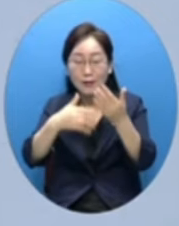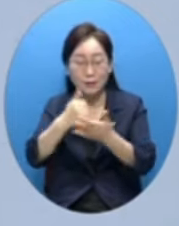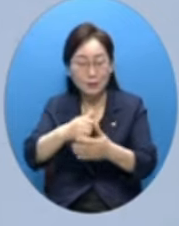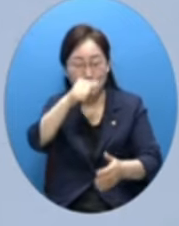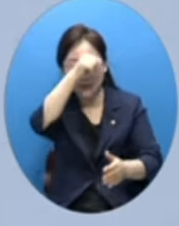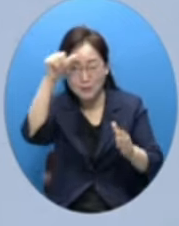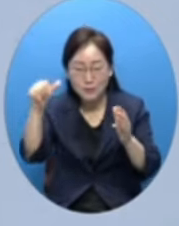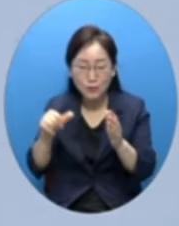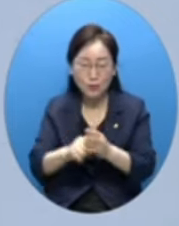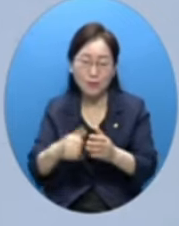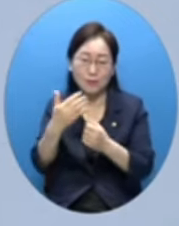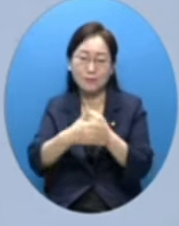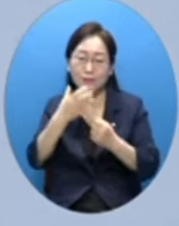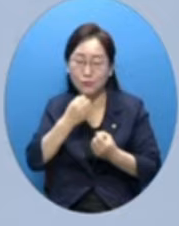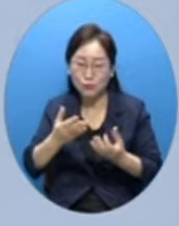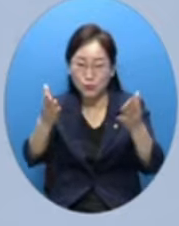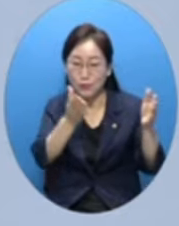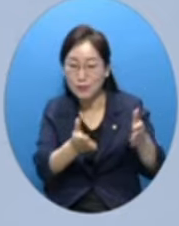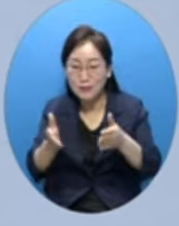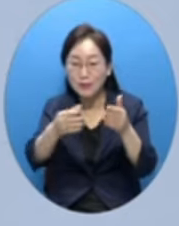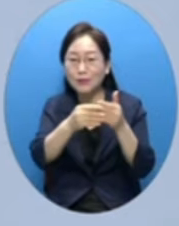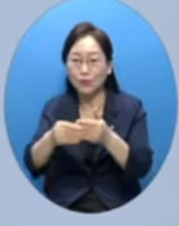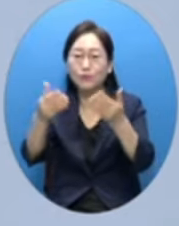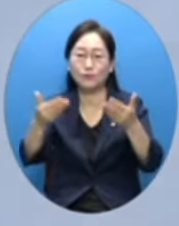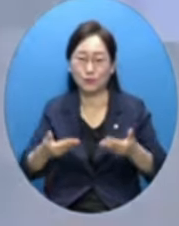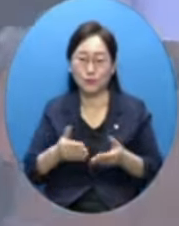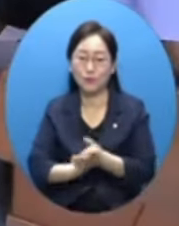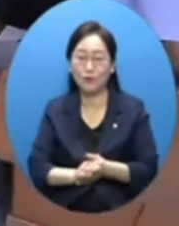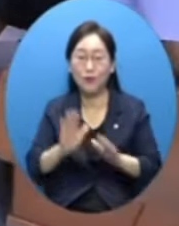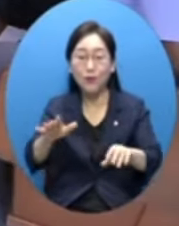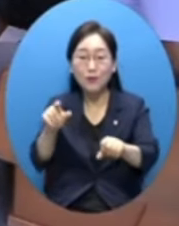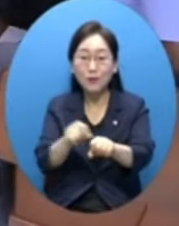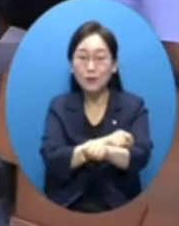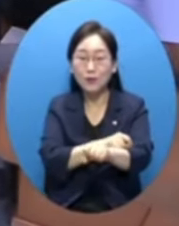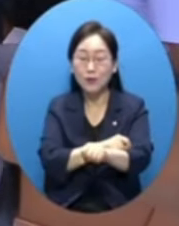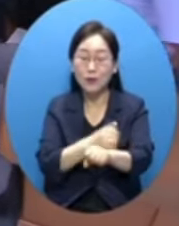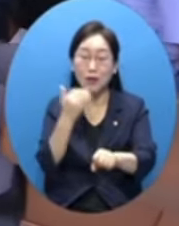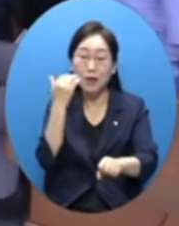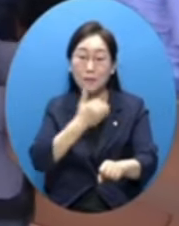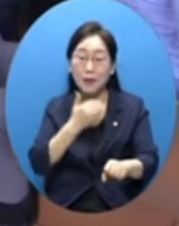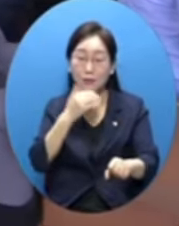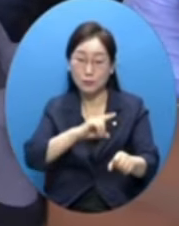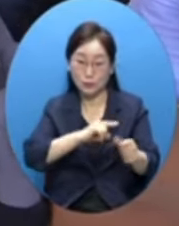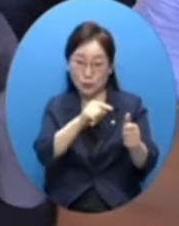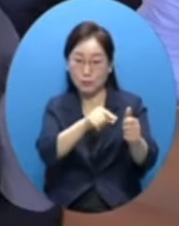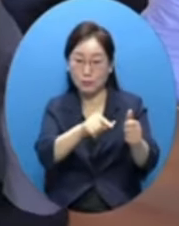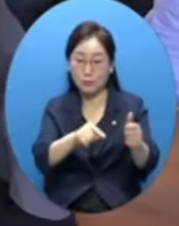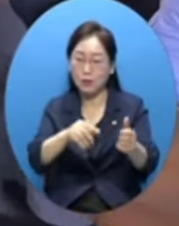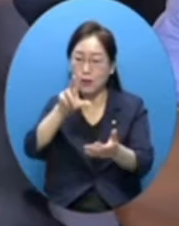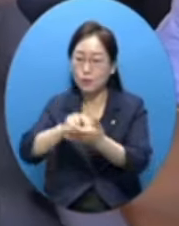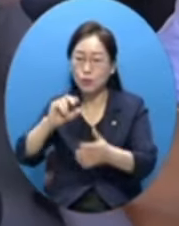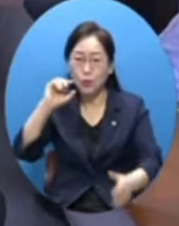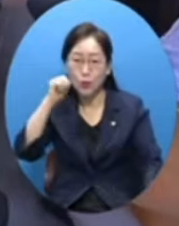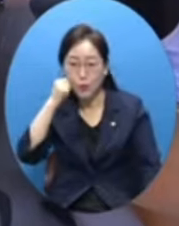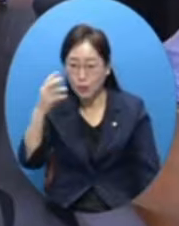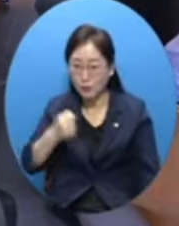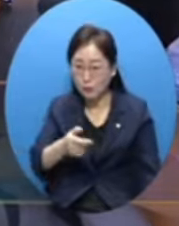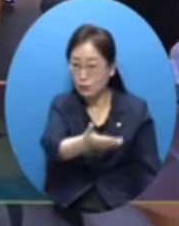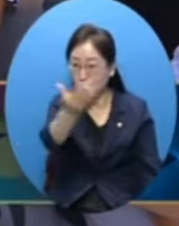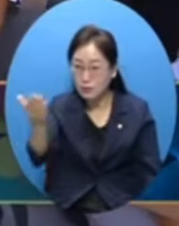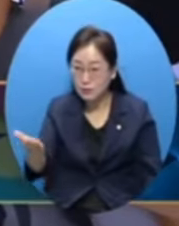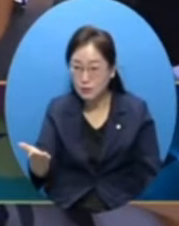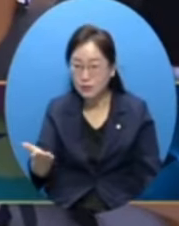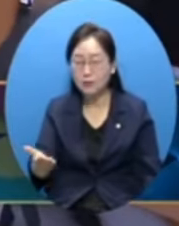은혜의 길로 축복의 길로 인도해 주십니다 아멘 오늘 특별히 사도 베드로는 문제 어려 가운데 살고 있는 성도들에게